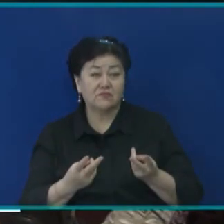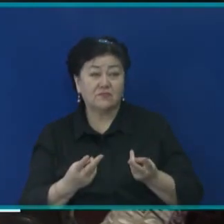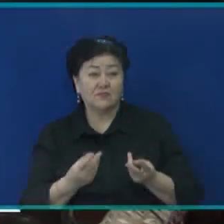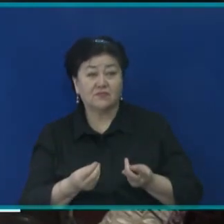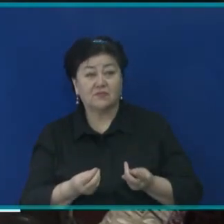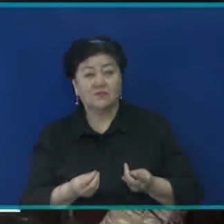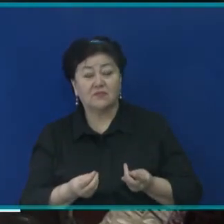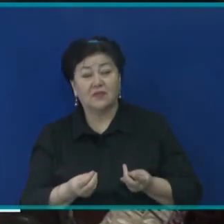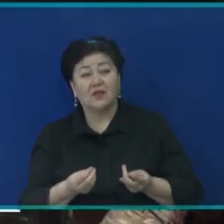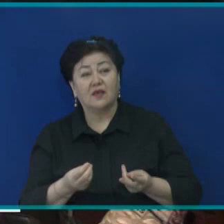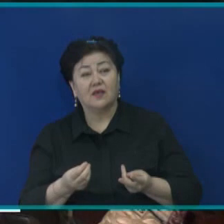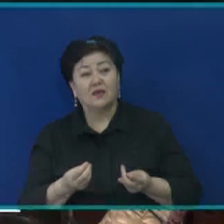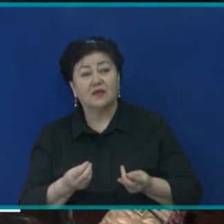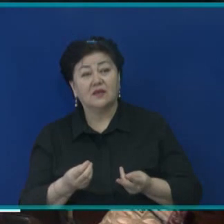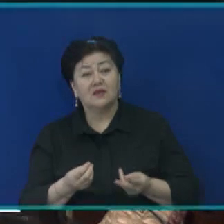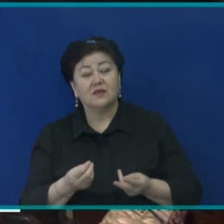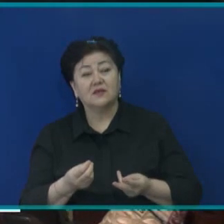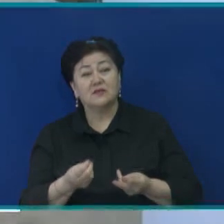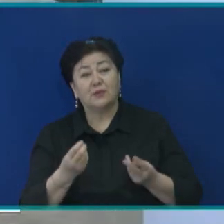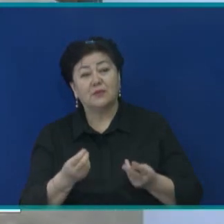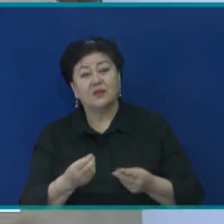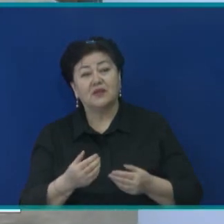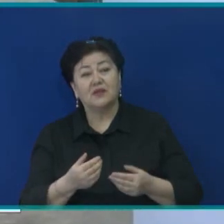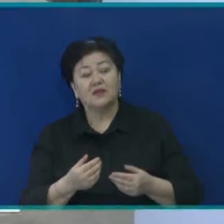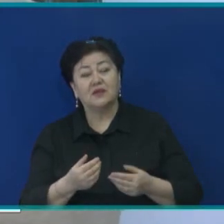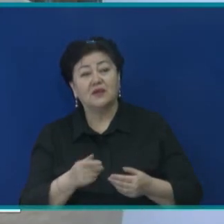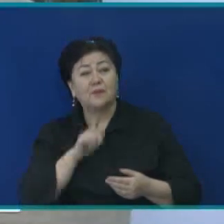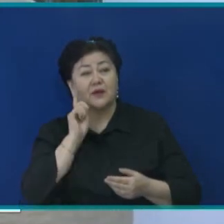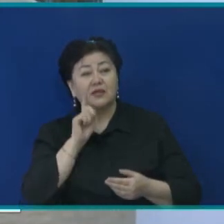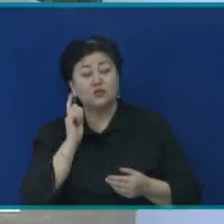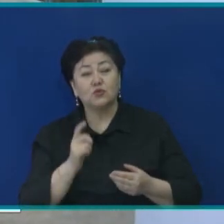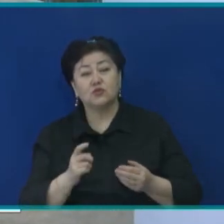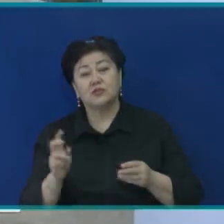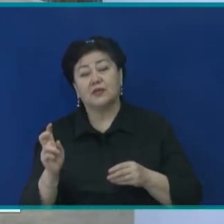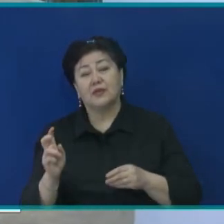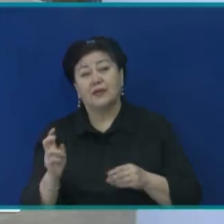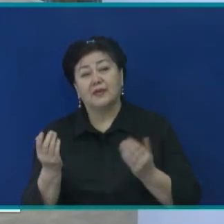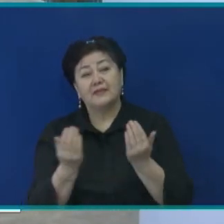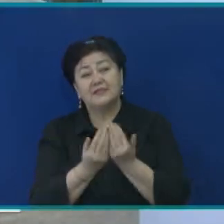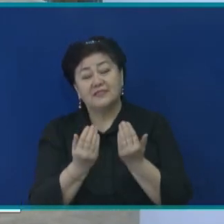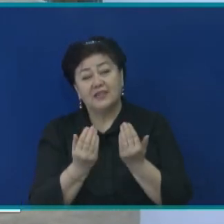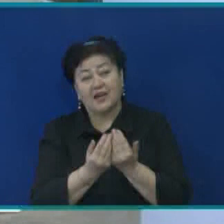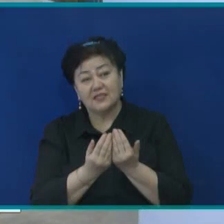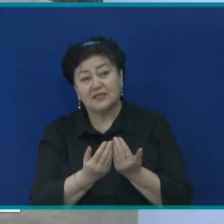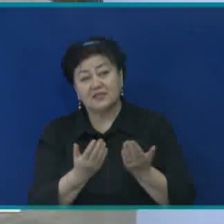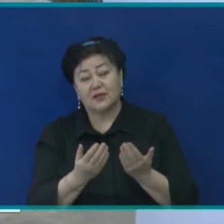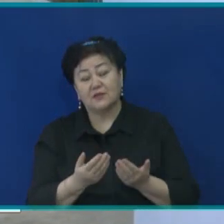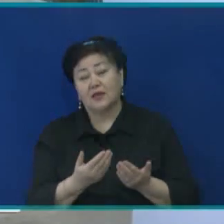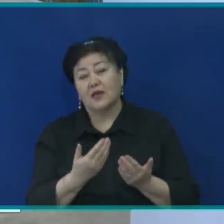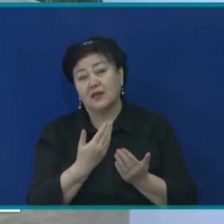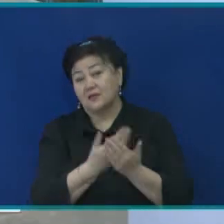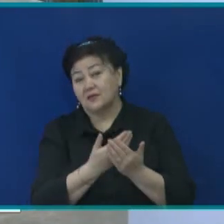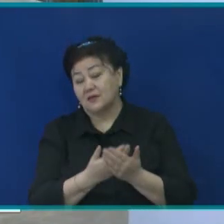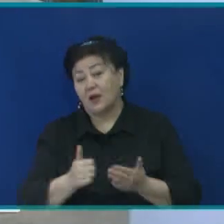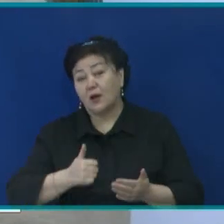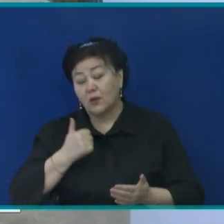Қомағайлықтан озбырлық, озбырлықтан жауыздық туады деп санайды. Дарихай жастар театры қазіргі Семей қаласындағы ең беткіұстар,